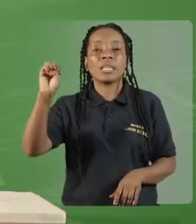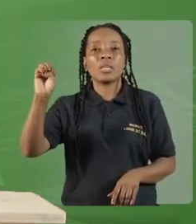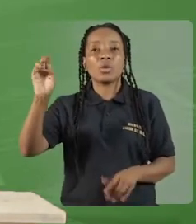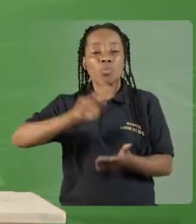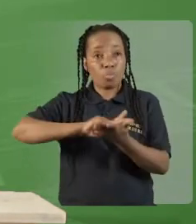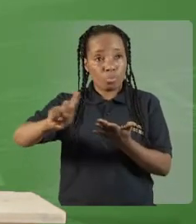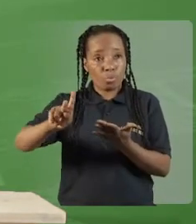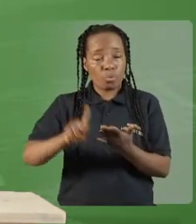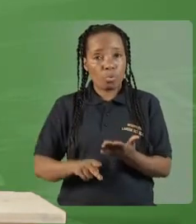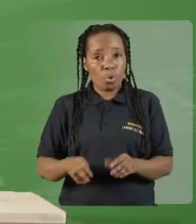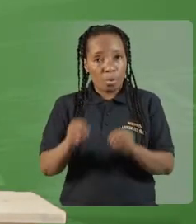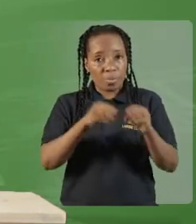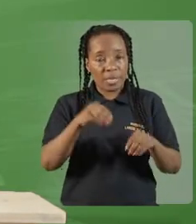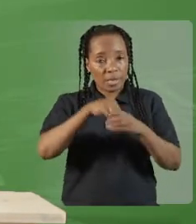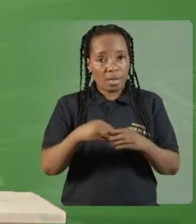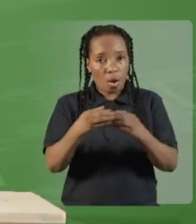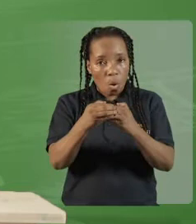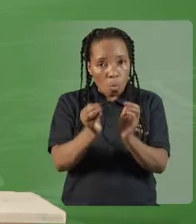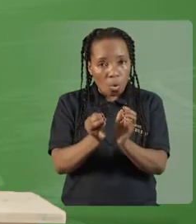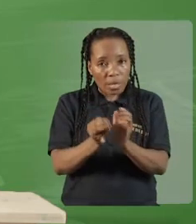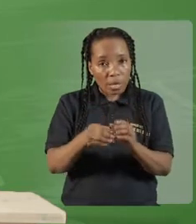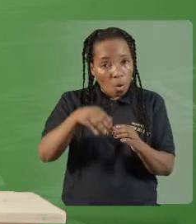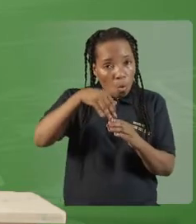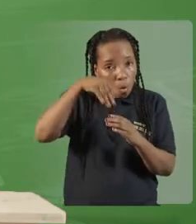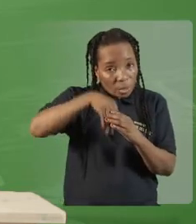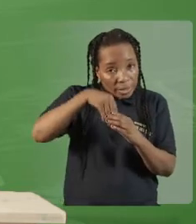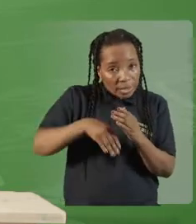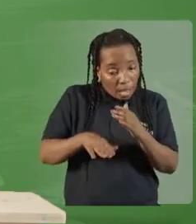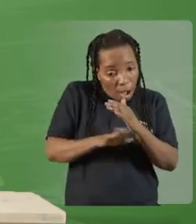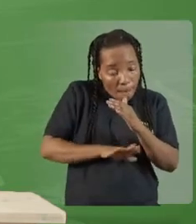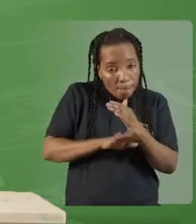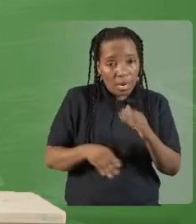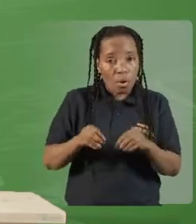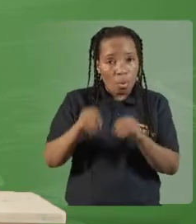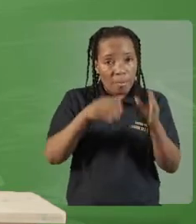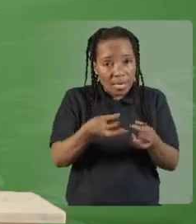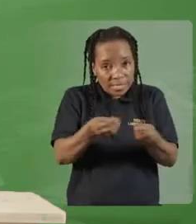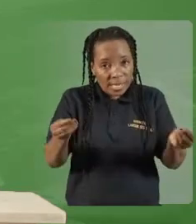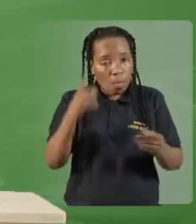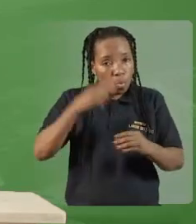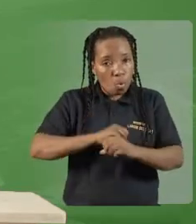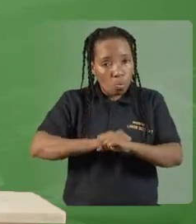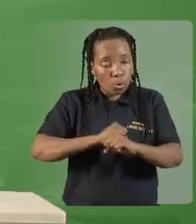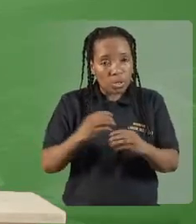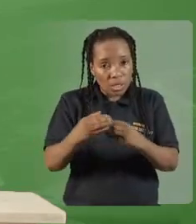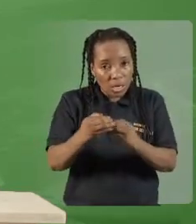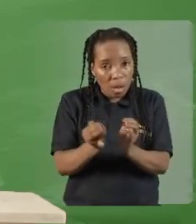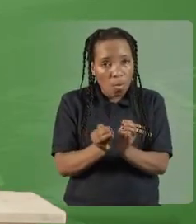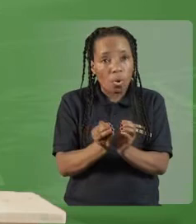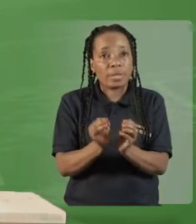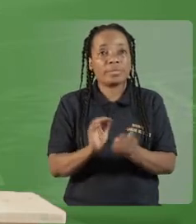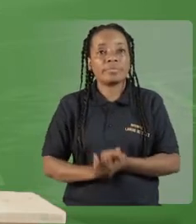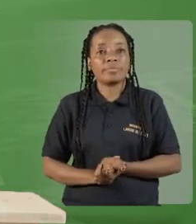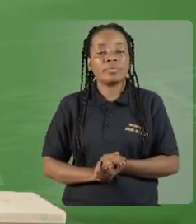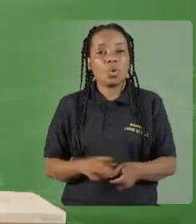du sable en guise de protection du bocal. Nous avons également